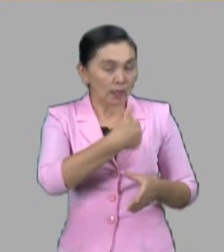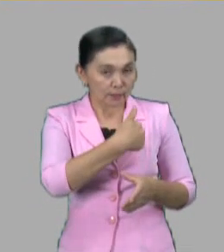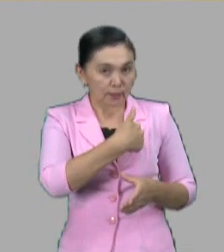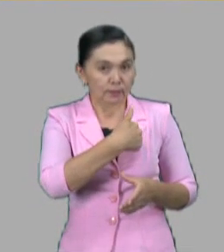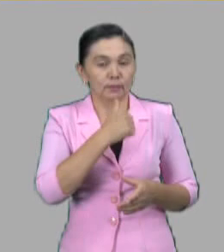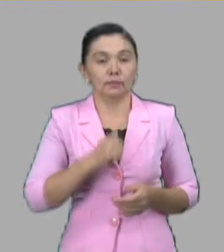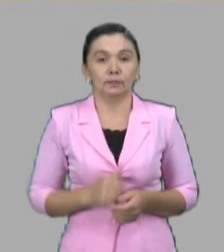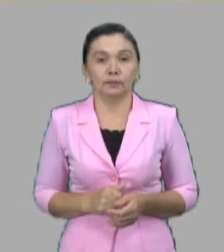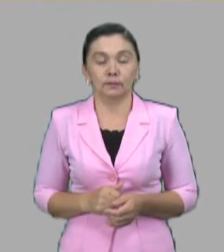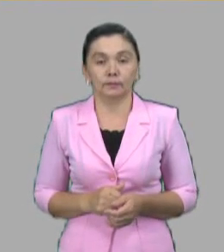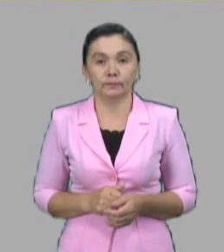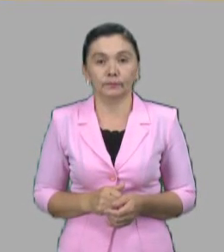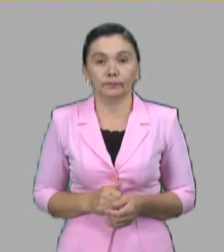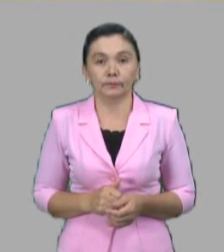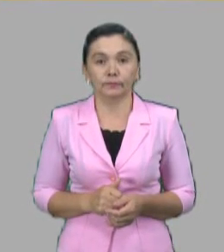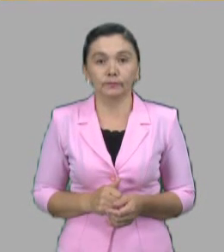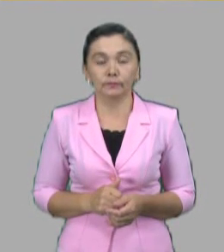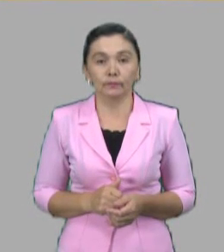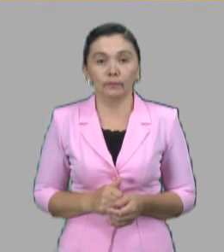бергиси келди.